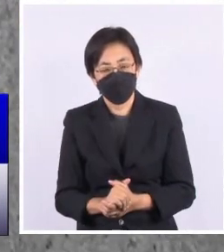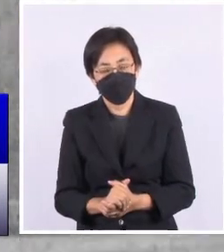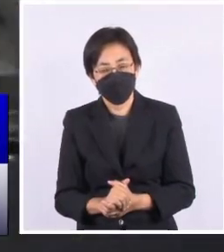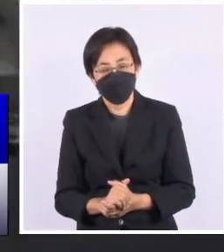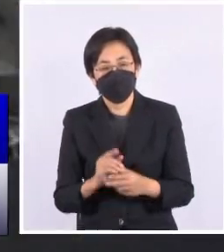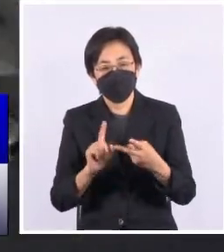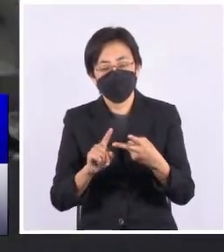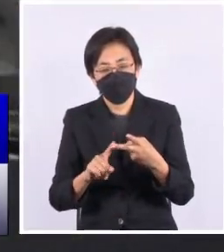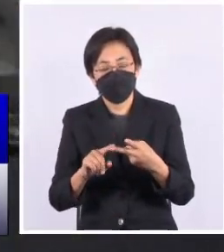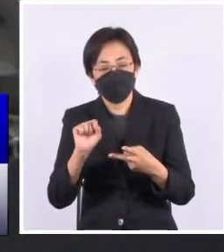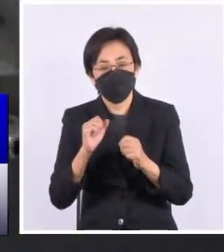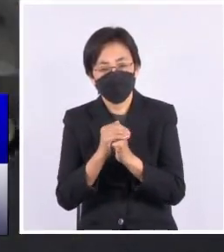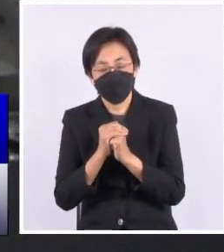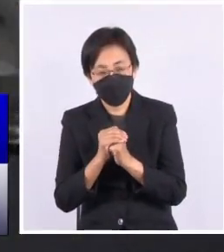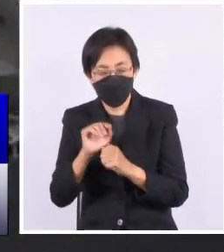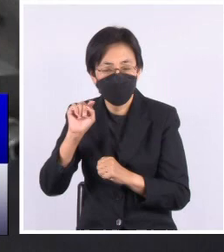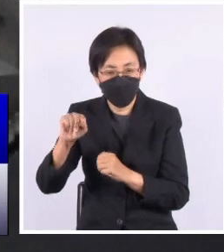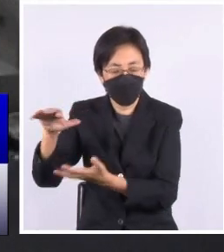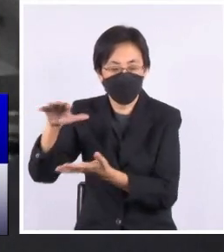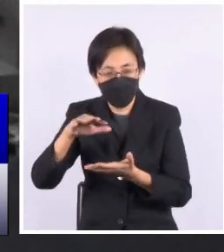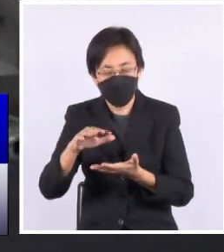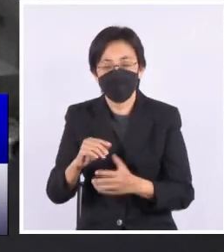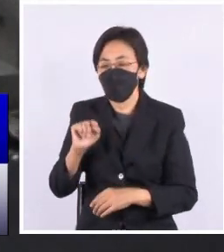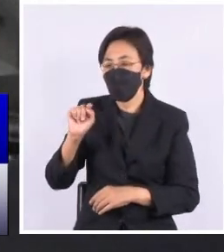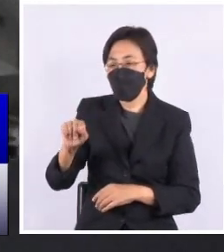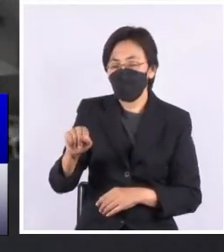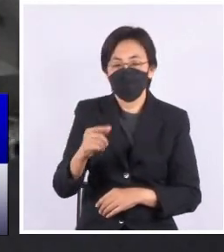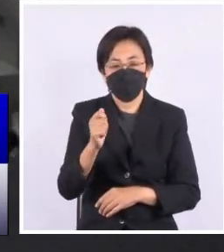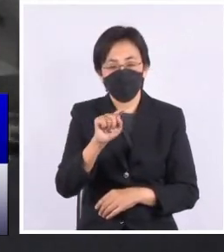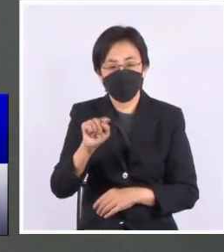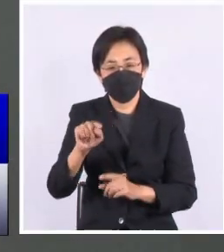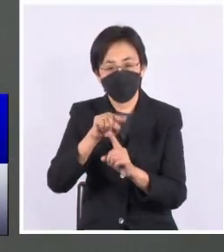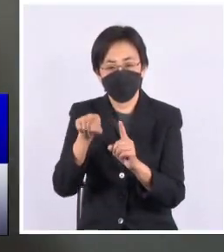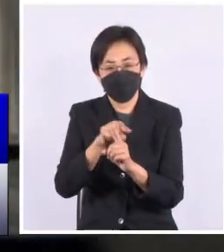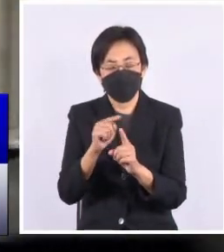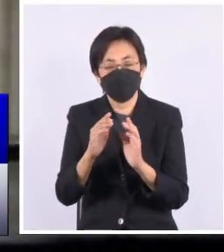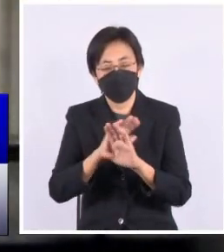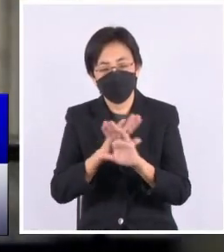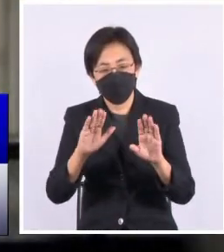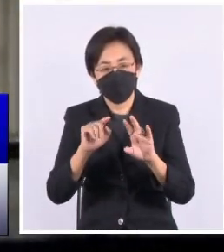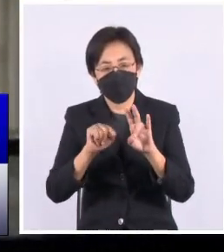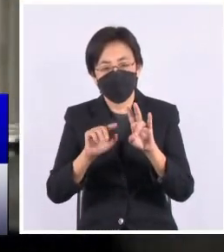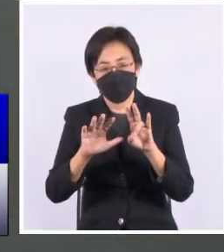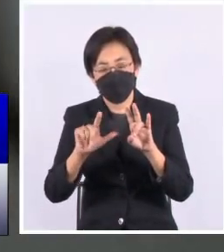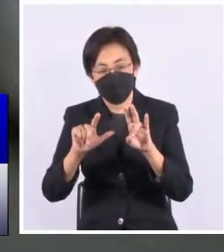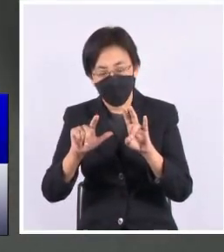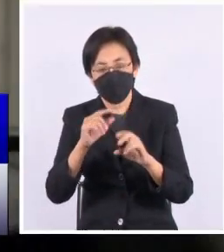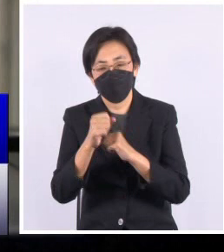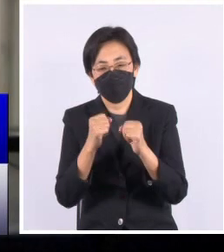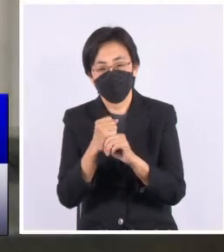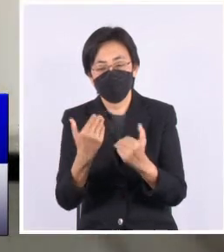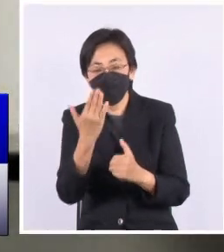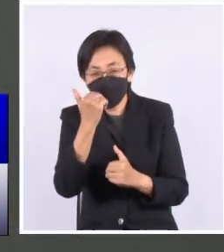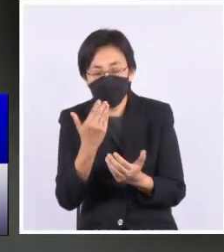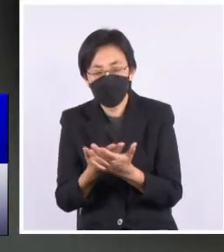สิคับจากเส้นอุบัติของจีนได้ทำการยกเลิกการสั่งซื้อของ atซิก้าล่วงหน้า 7ล้าน 5แสนโด๊สเมื่อต้นปีนะครับเพื่อที่จะ